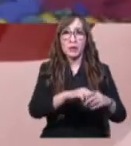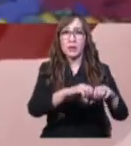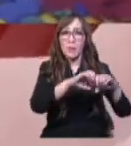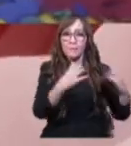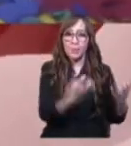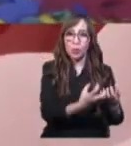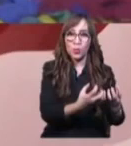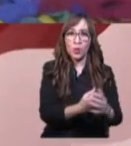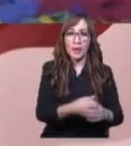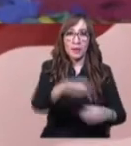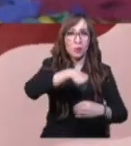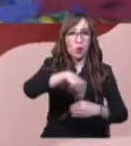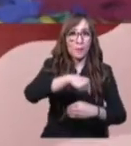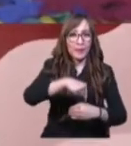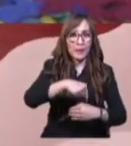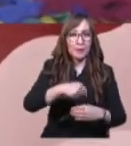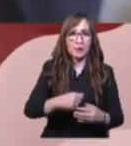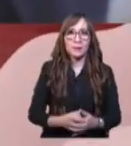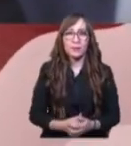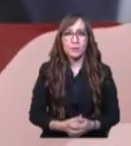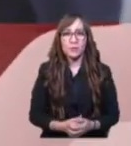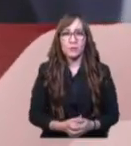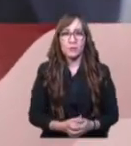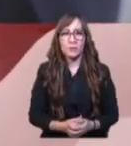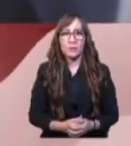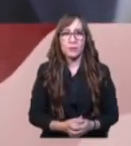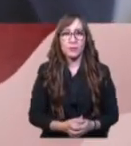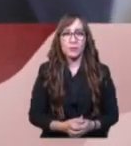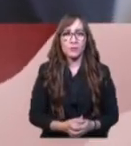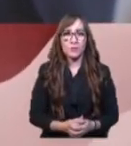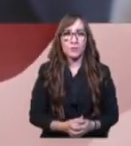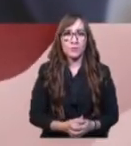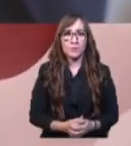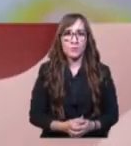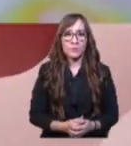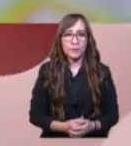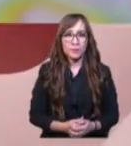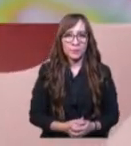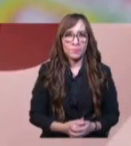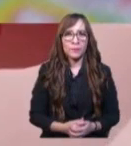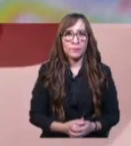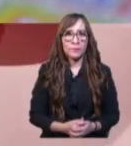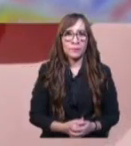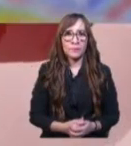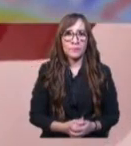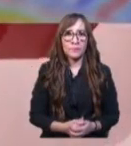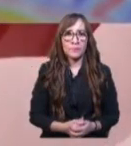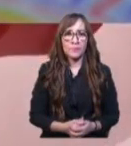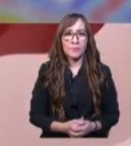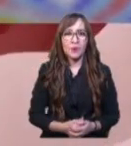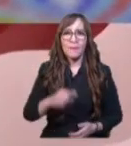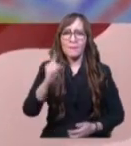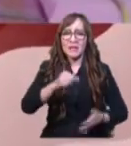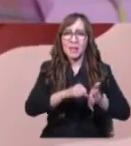mungkin petani-petani lebih senang menulis baik di buku daripada dengan digital tersebut. Tapi ya, ini akan